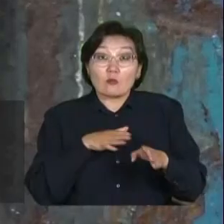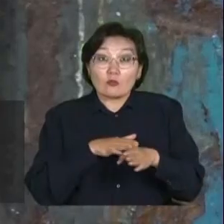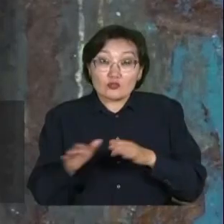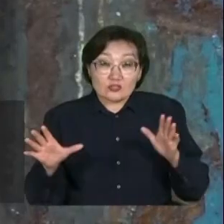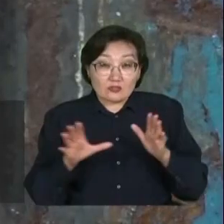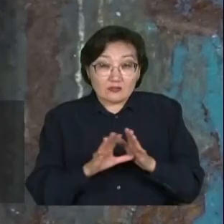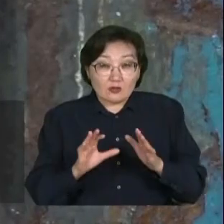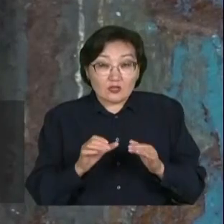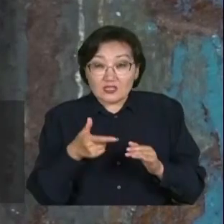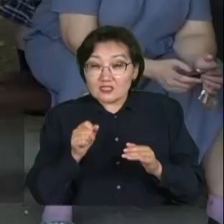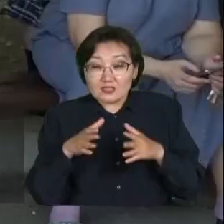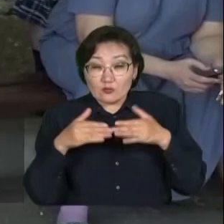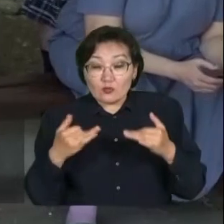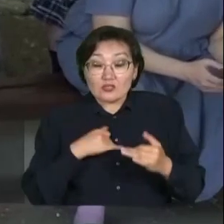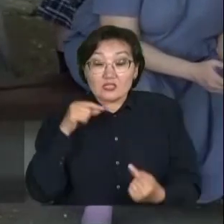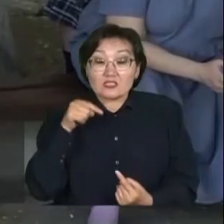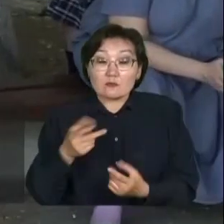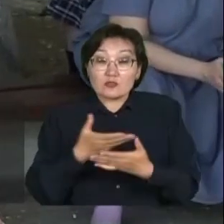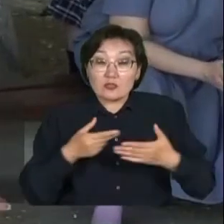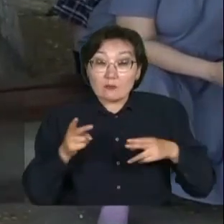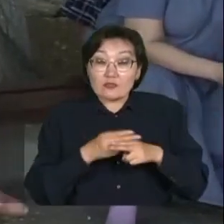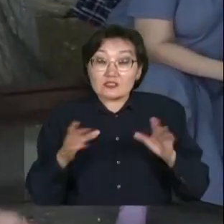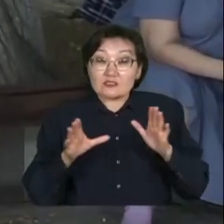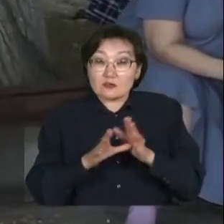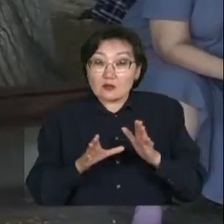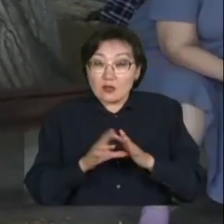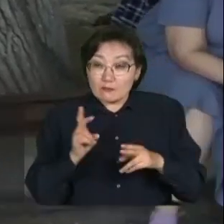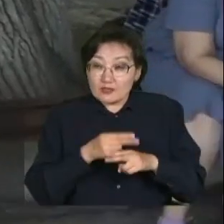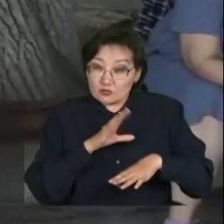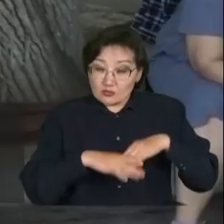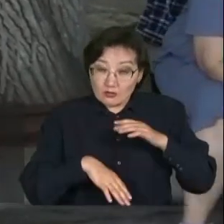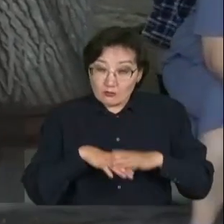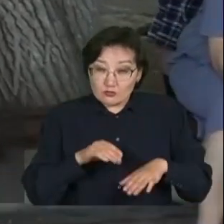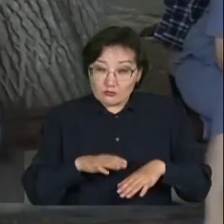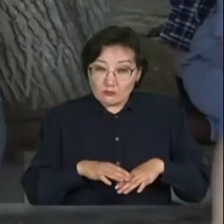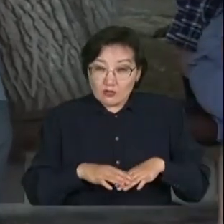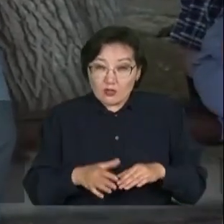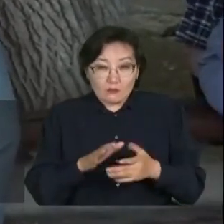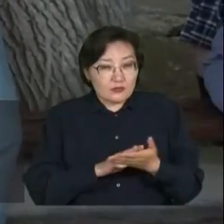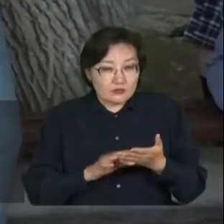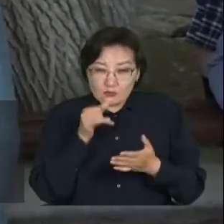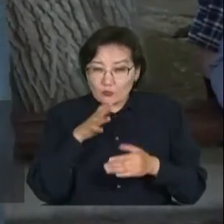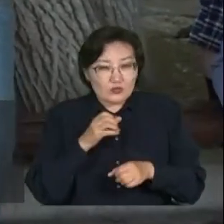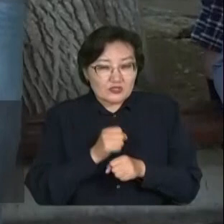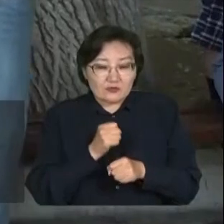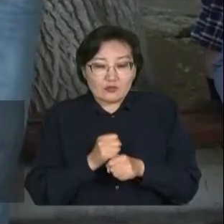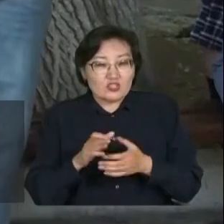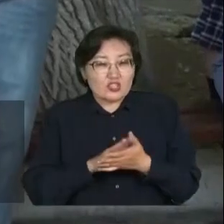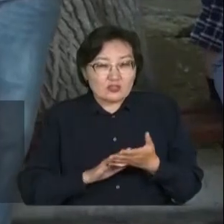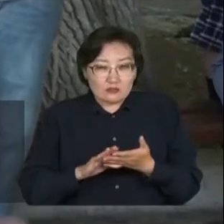газифицирован и соответственно мы без света вообще как без рук вообще абсолютно мы ничего не можем сделать